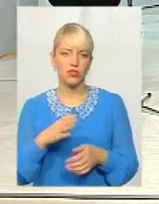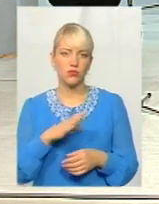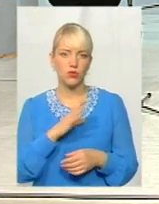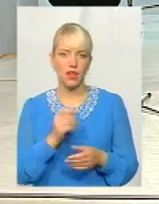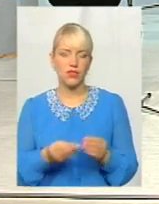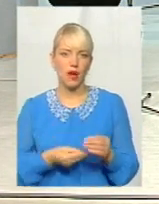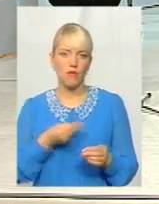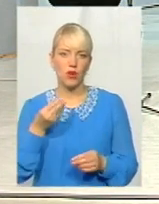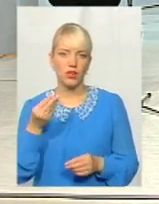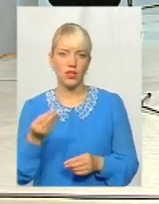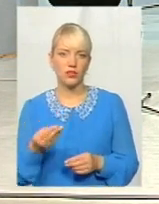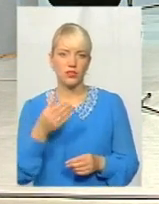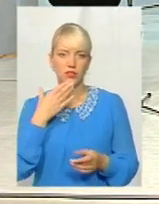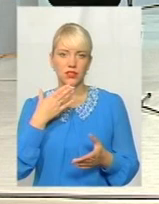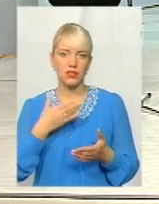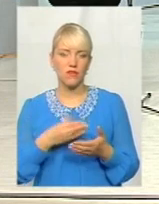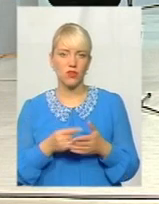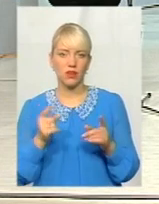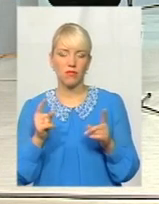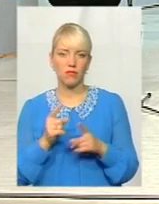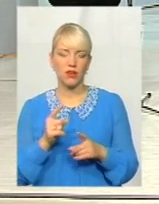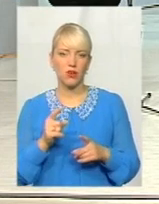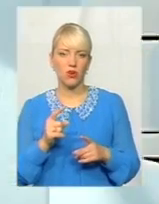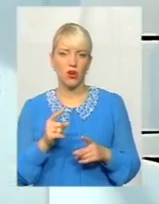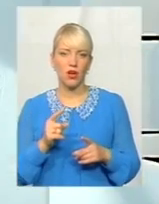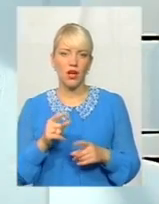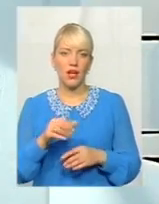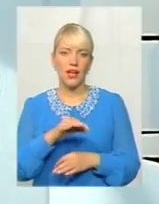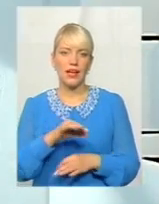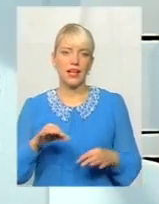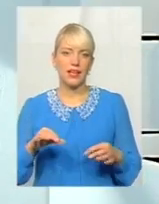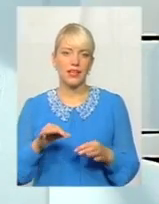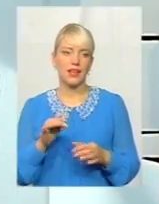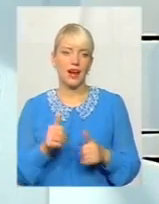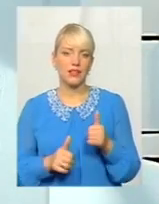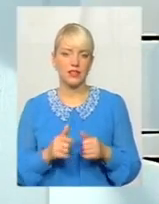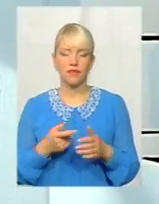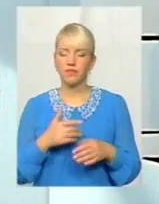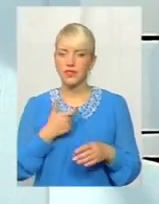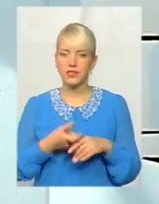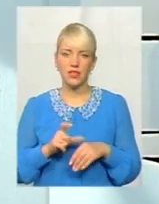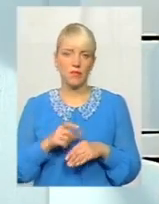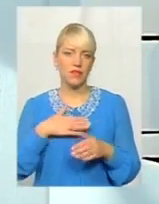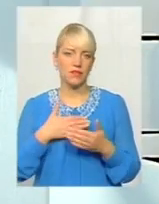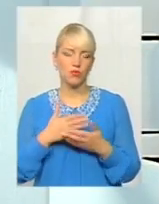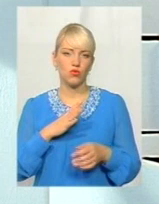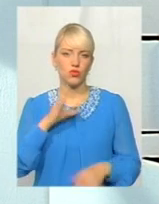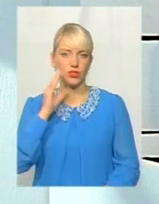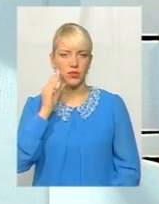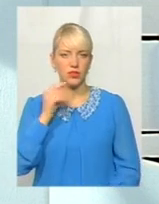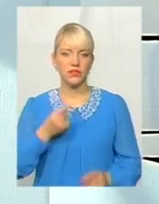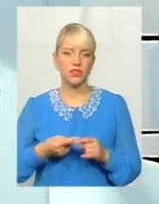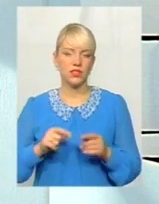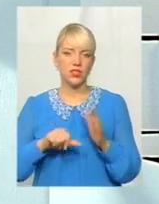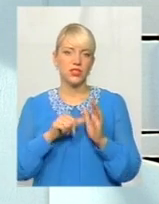подачі своїх мікрогрантів, своїх ідей? Так, найактивніша територія – це була Шепетівщина. 16 заявок